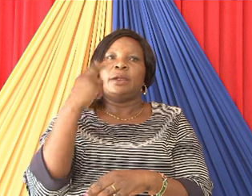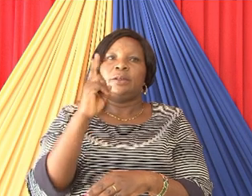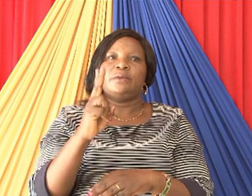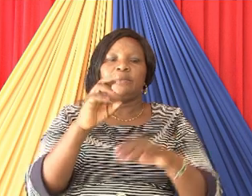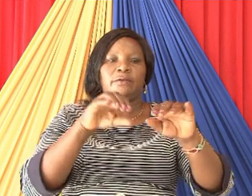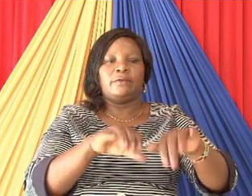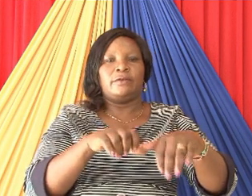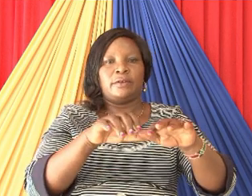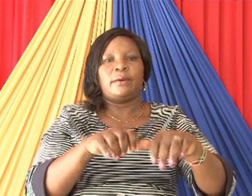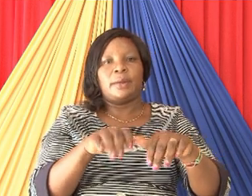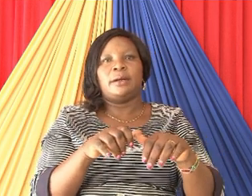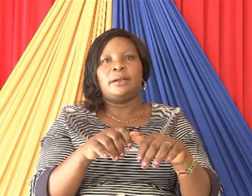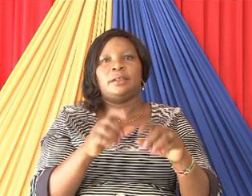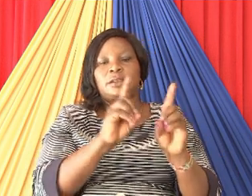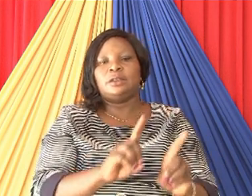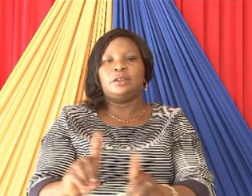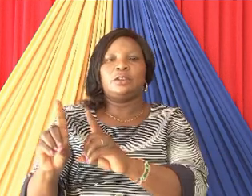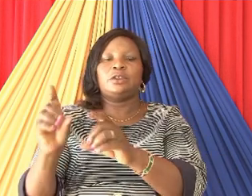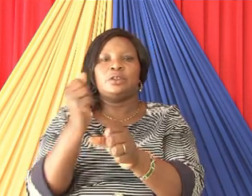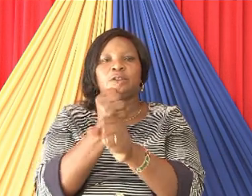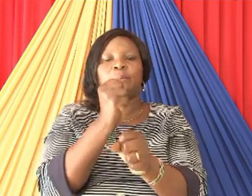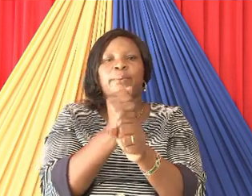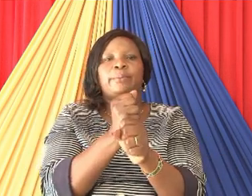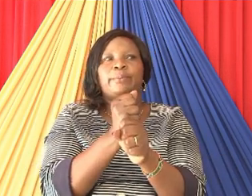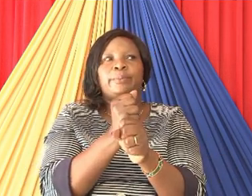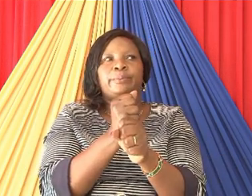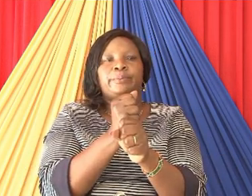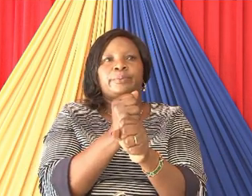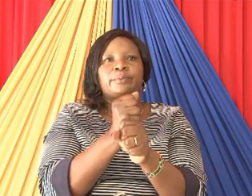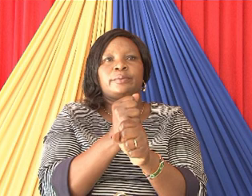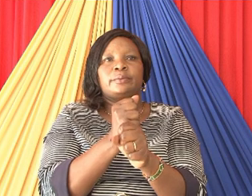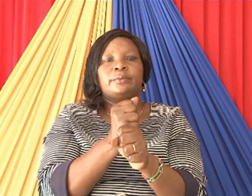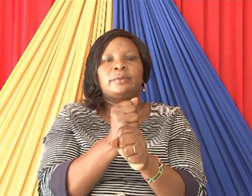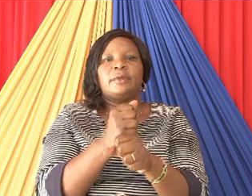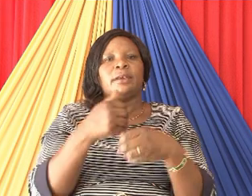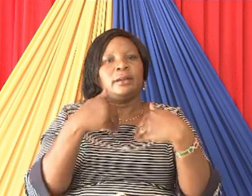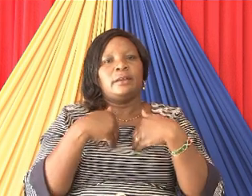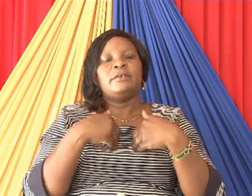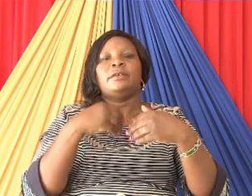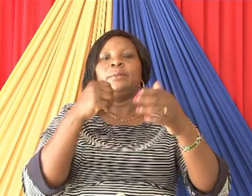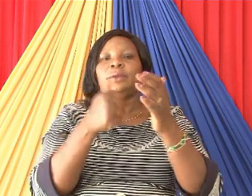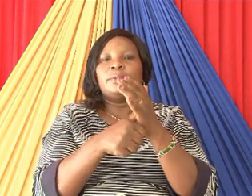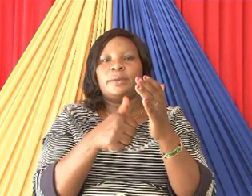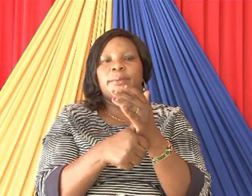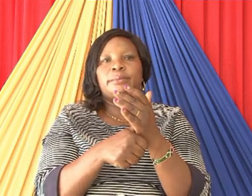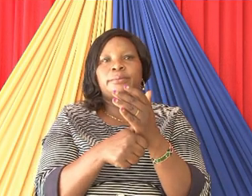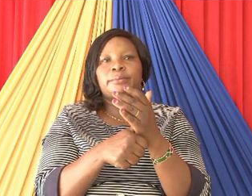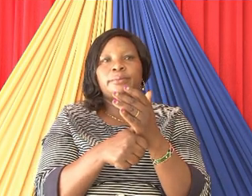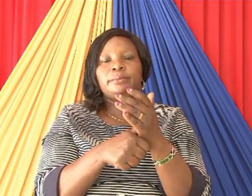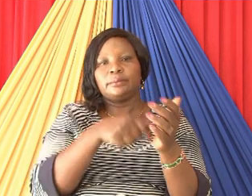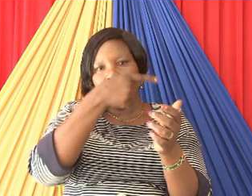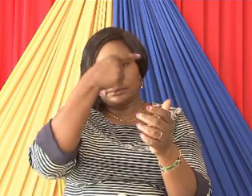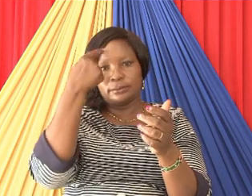amefanya kazi, nayo kazi yake pia imekuwa na shida. Kwa maana